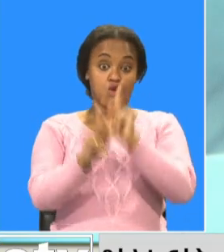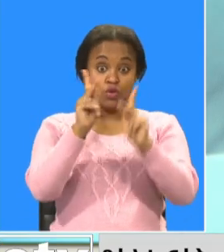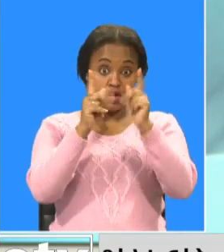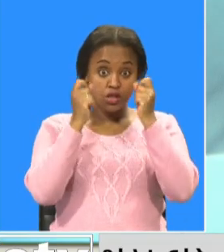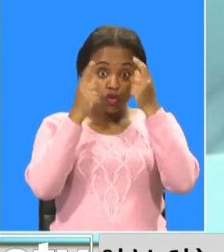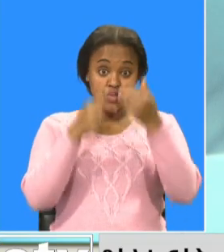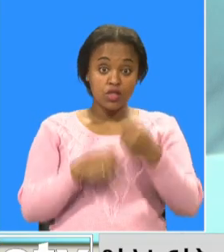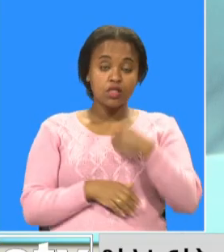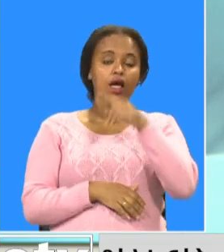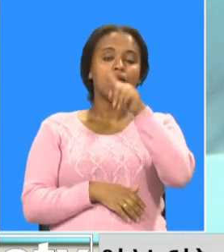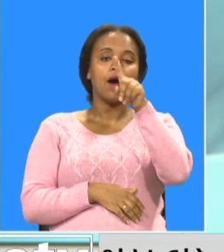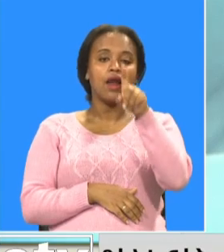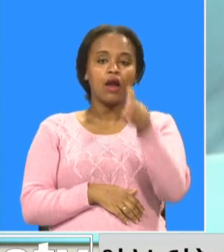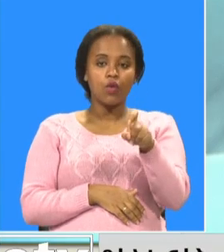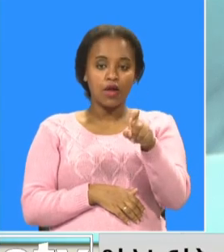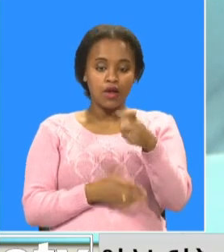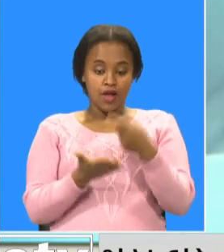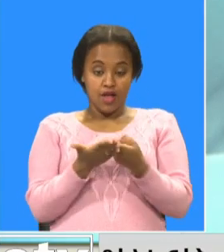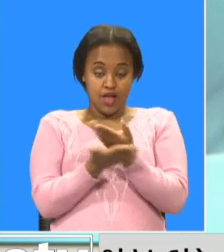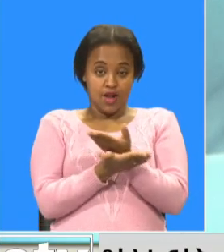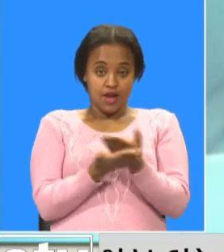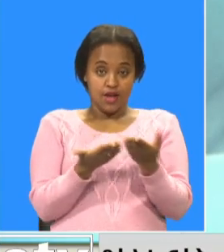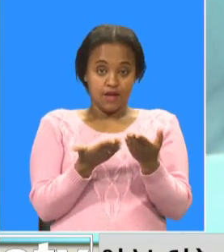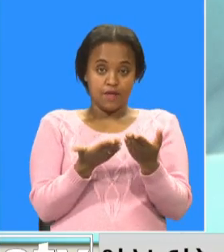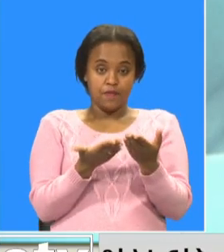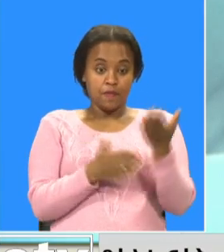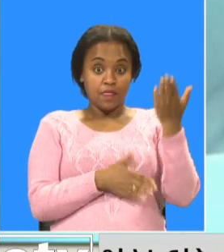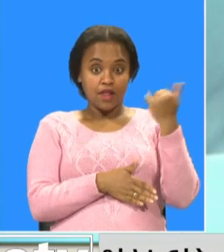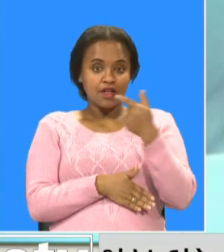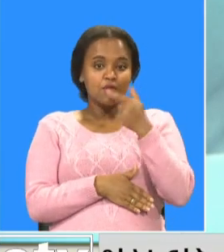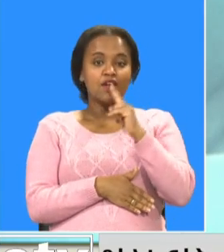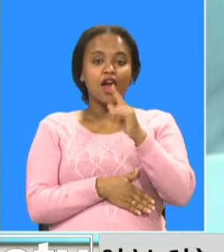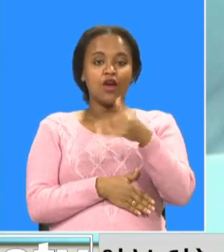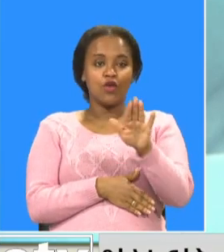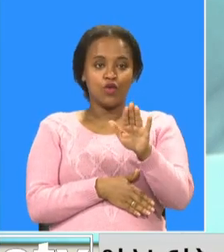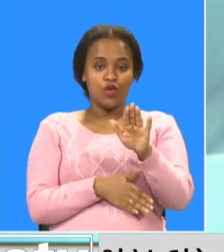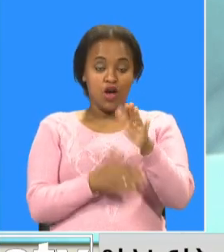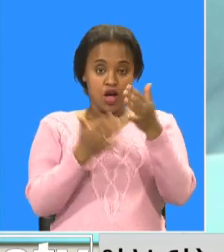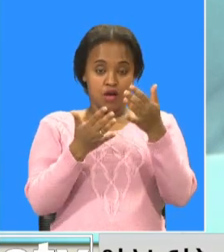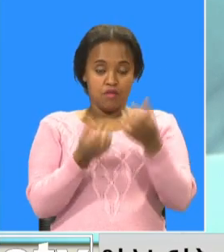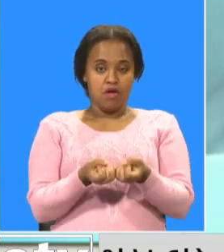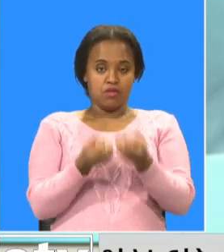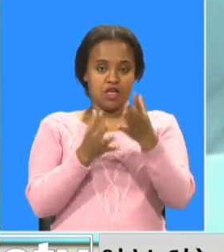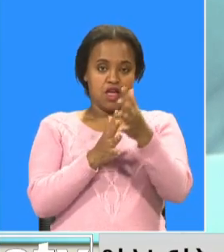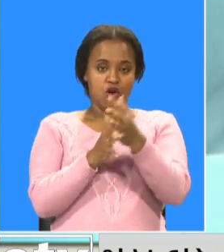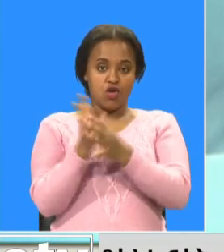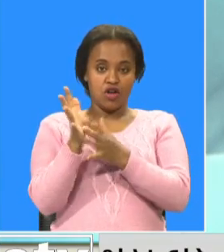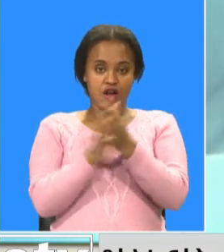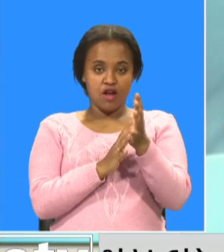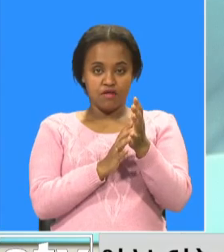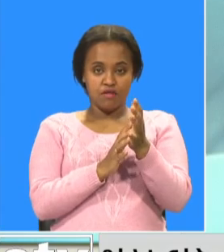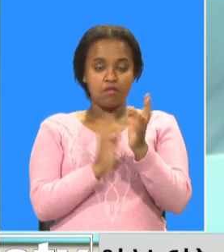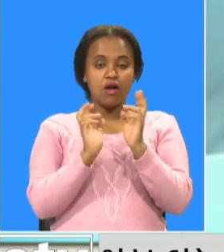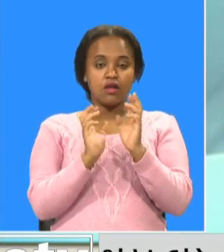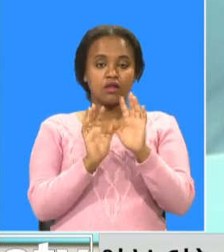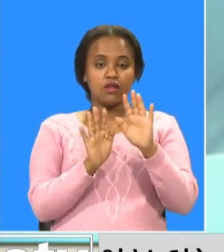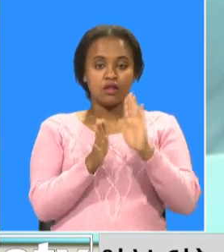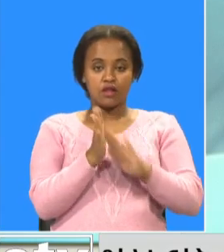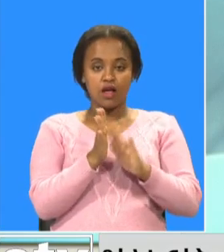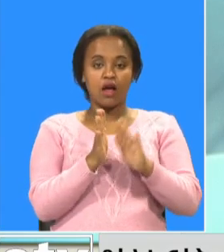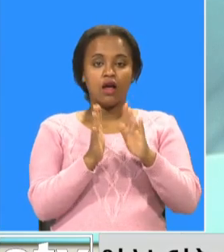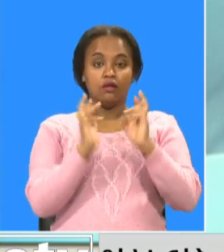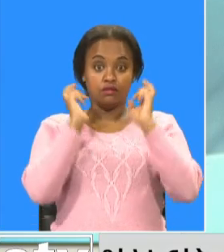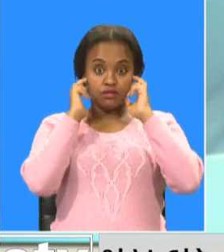ግንዛቤ ያለው ወይ እንግዲህ ይሄ ነገር ቅድም እንዳልነው ነው በአብዛኛው ግላቭ ያረገ ማስክ ያረገ